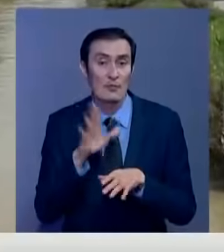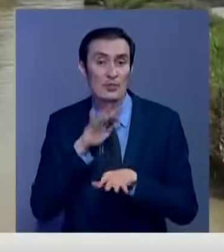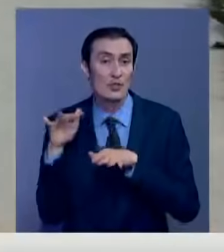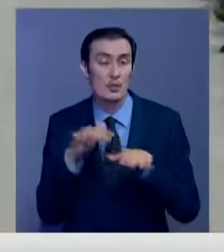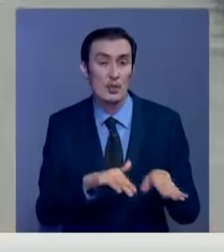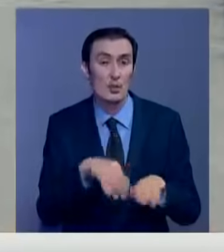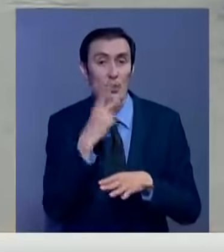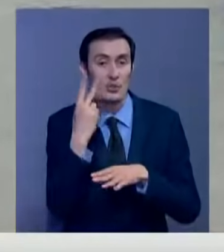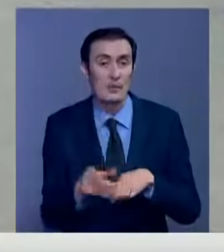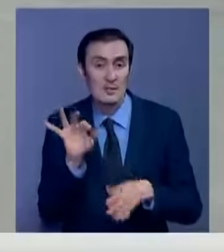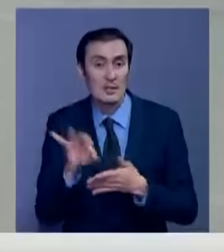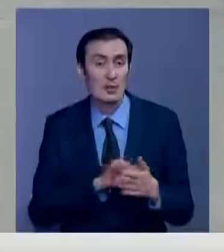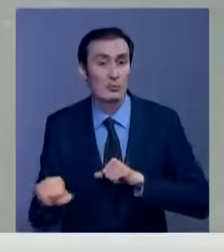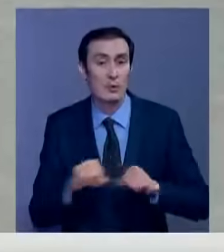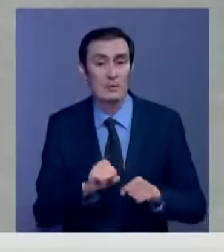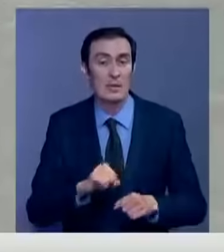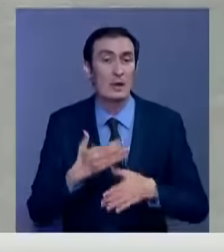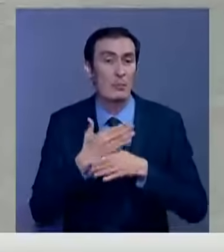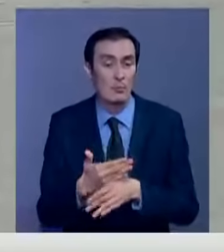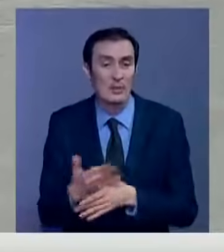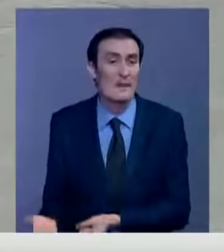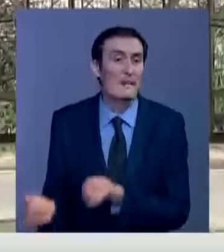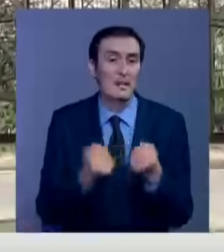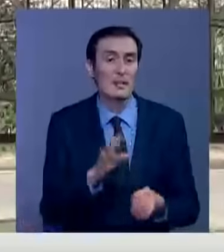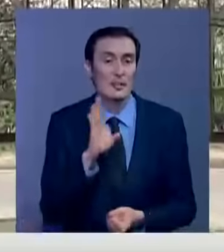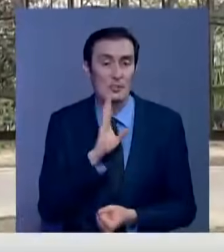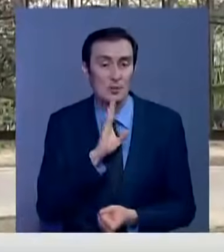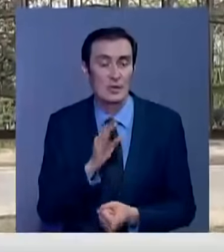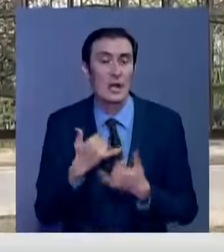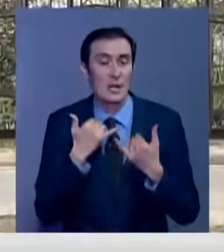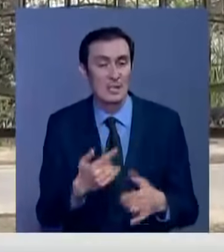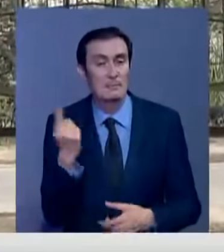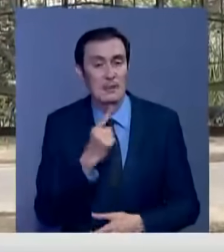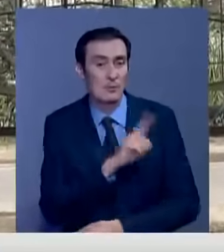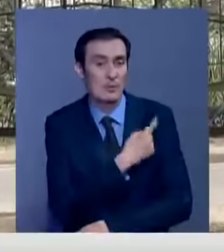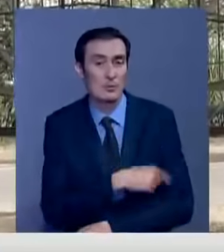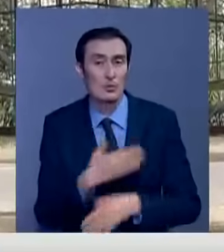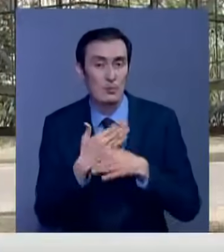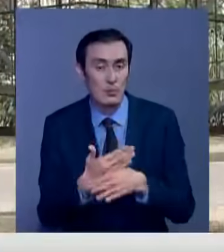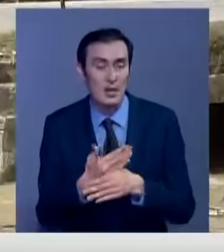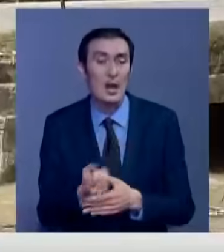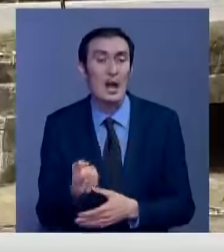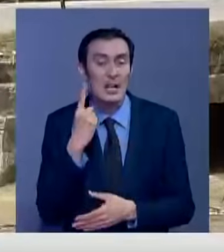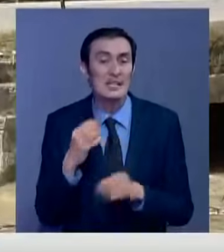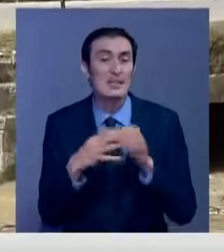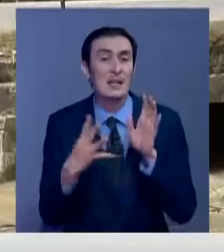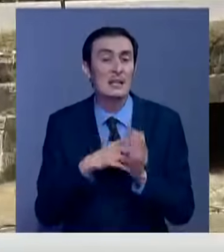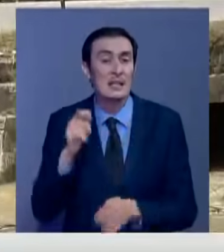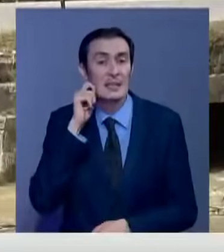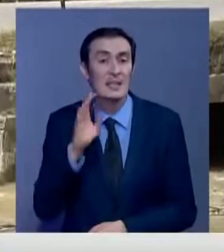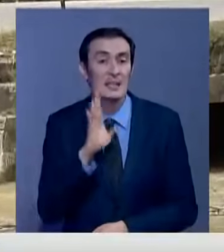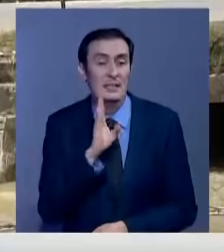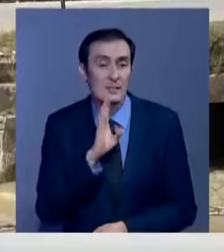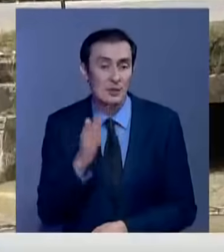течение уносит человека. Он сразу же бросился на помощь, вынес девушку на берег и оказал ей первую медпомощь. Оказалось, что